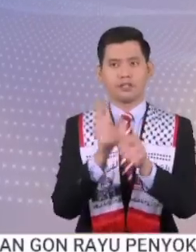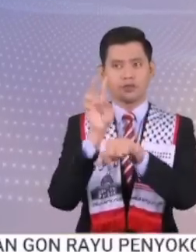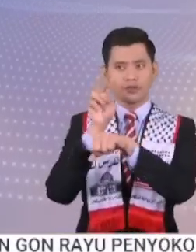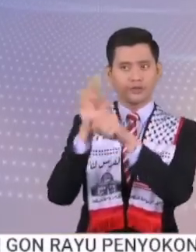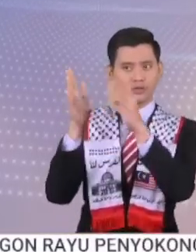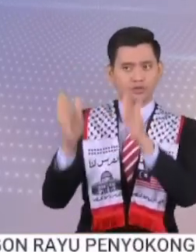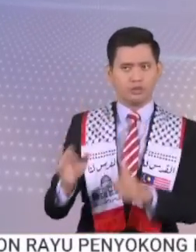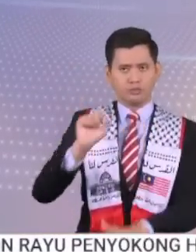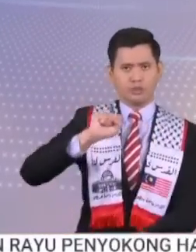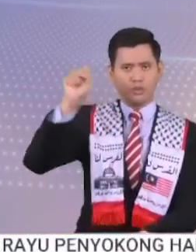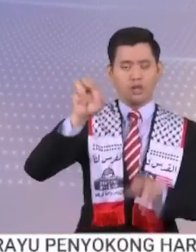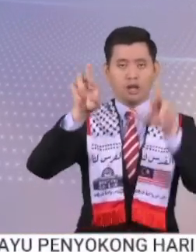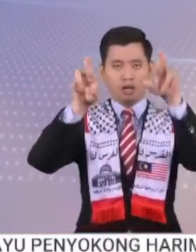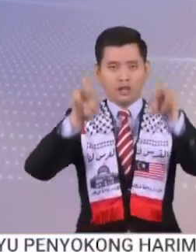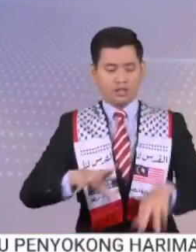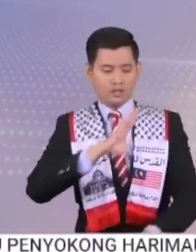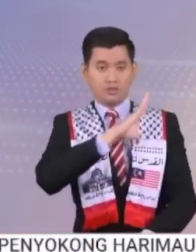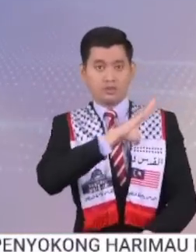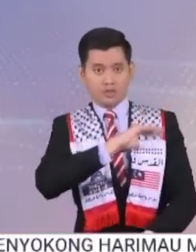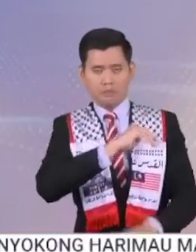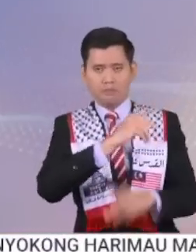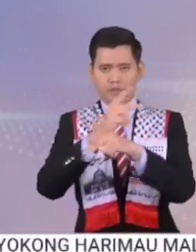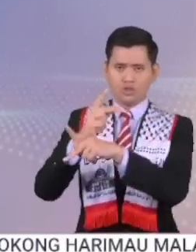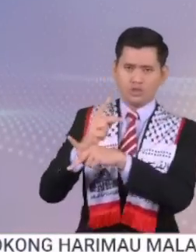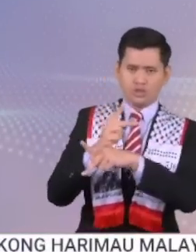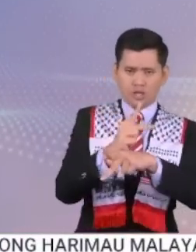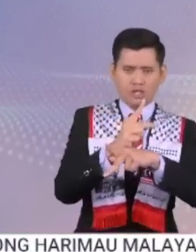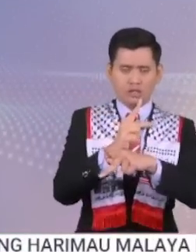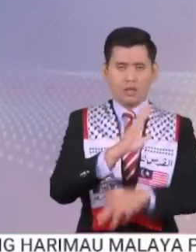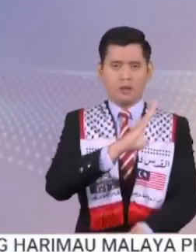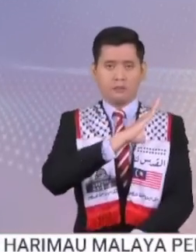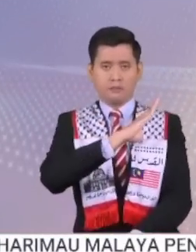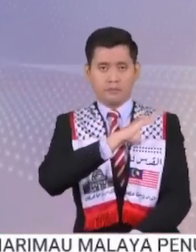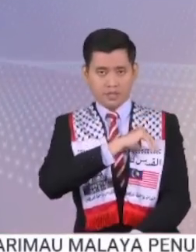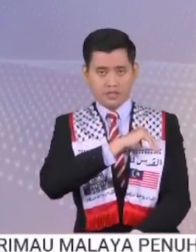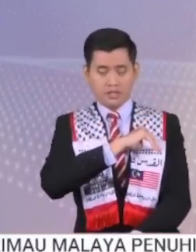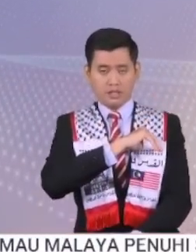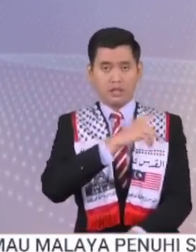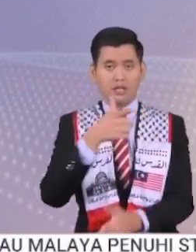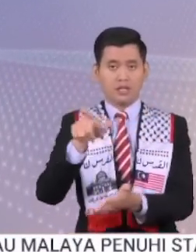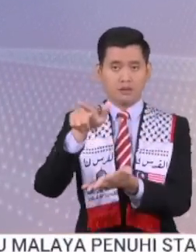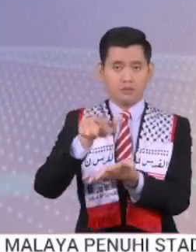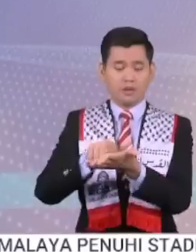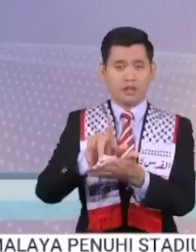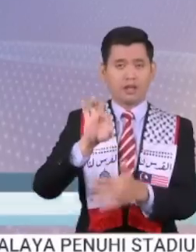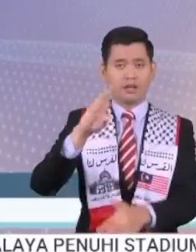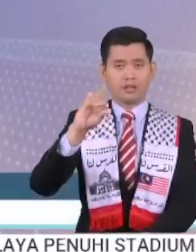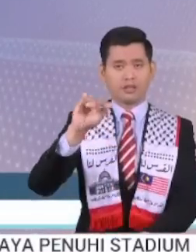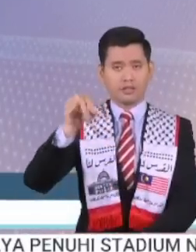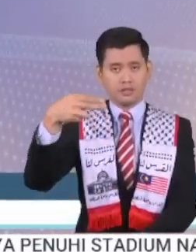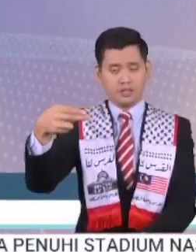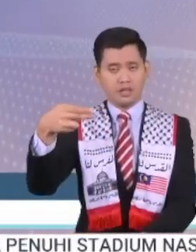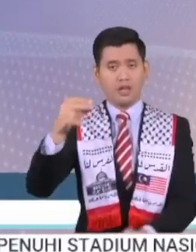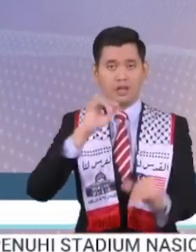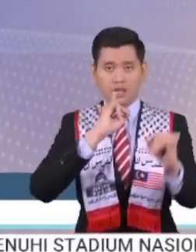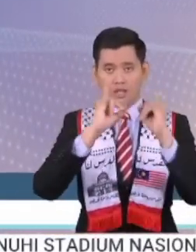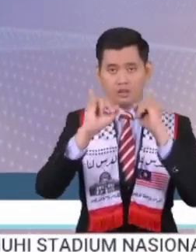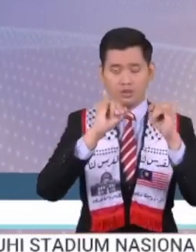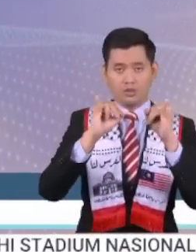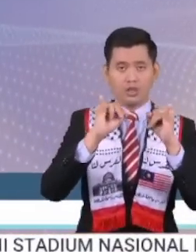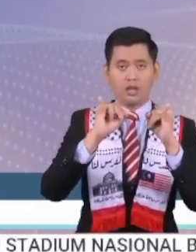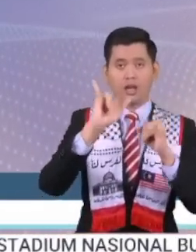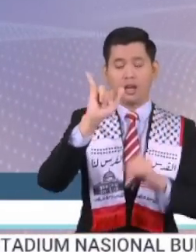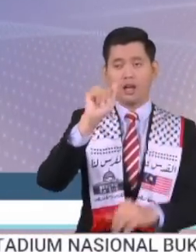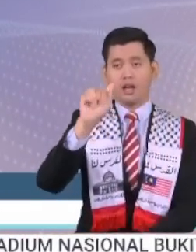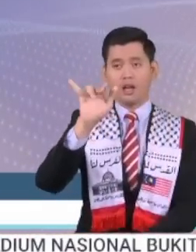perjuangan rakyat Palestin membela tanah air mereka. Adliyah Habibullah berkesempatan menebual Nurul Ain